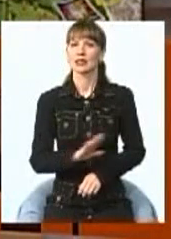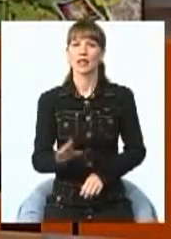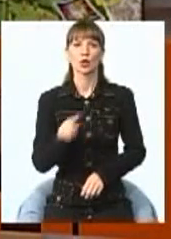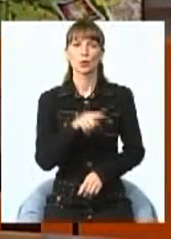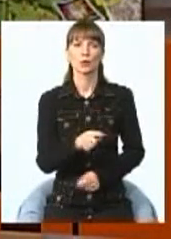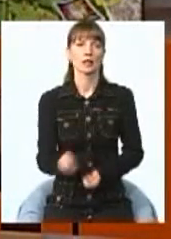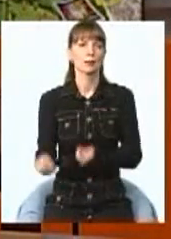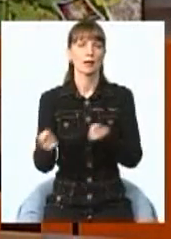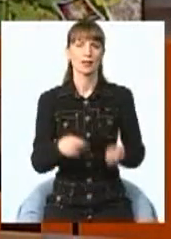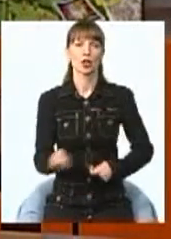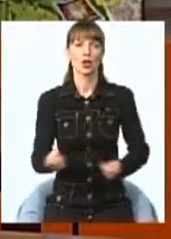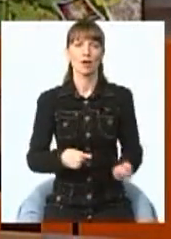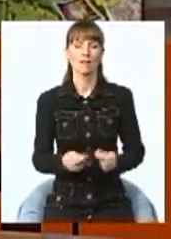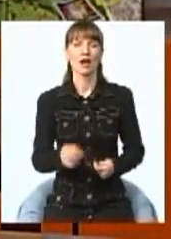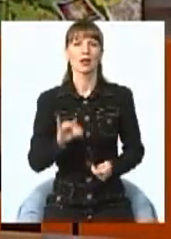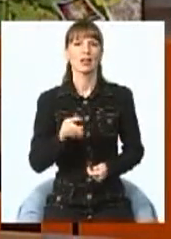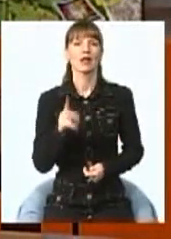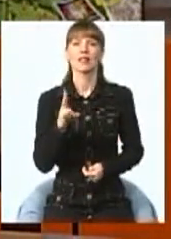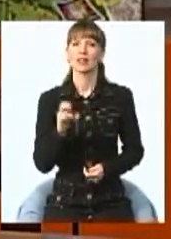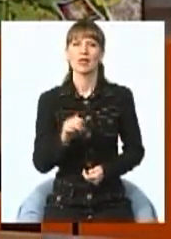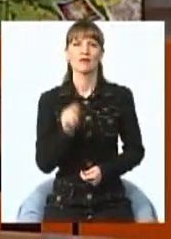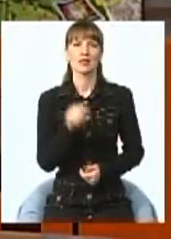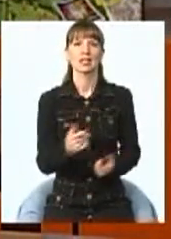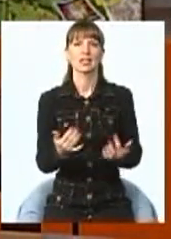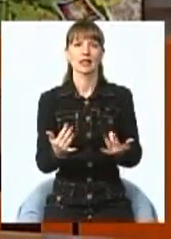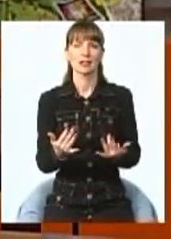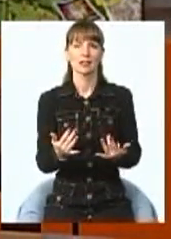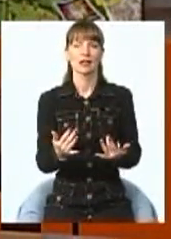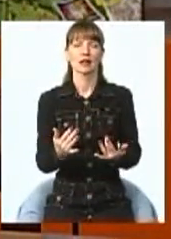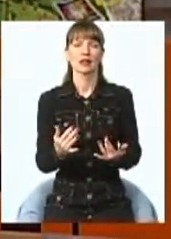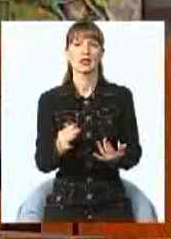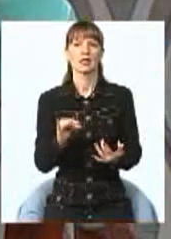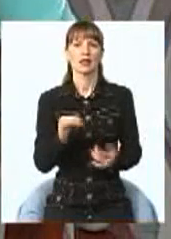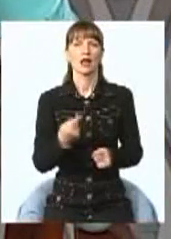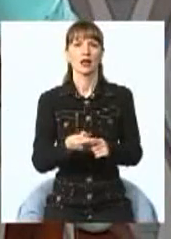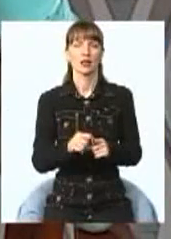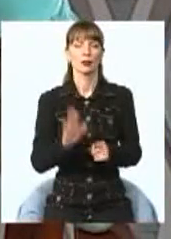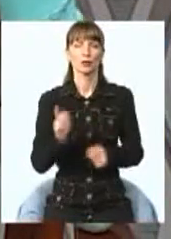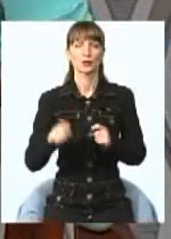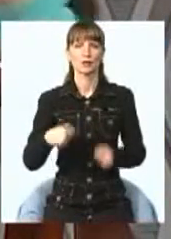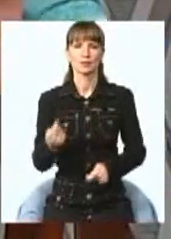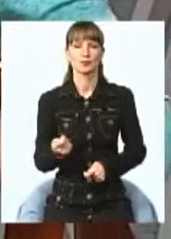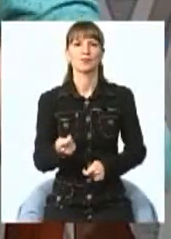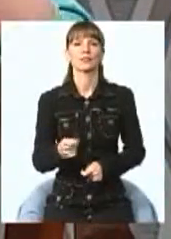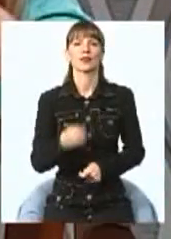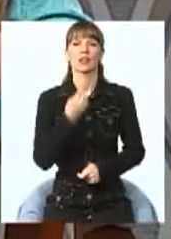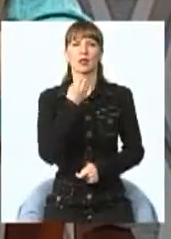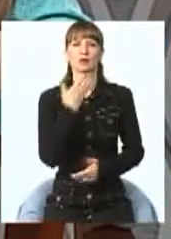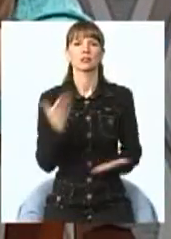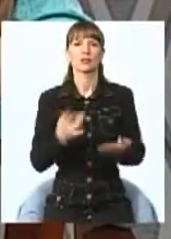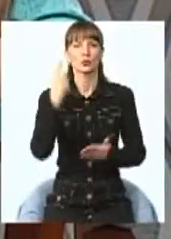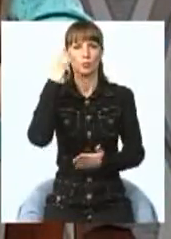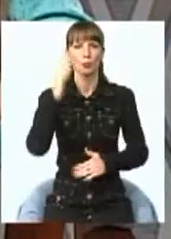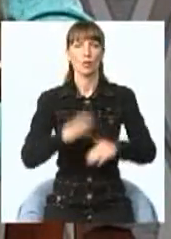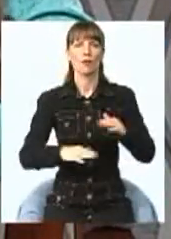товар, та не в тій кількості, та це буде неекономно. Добре, а як ти гадаєш, ще